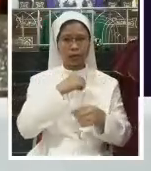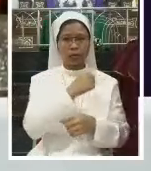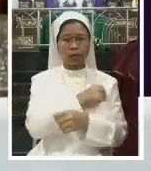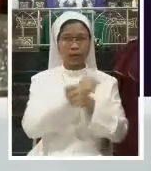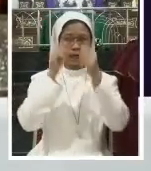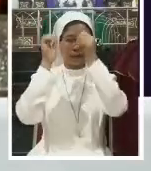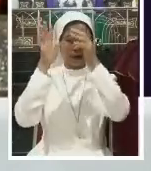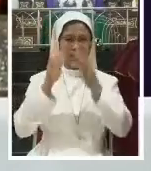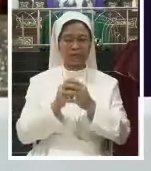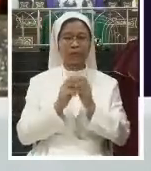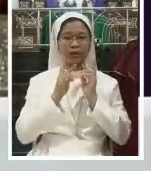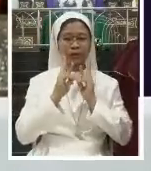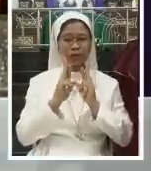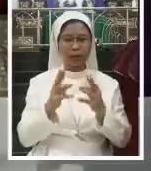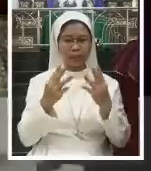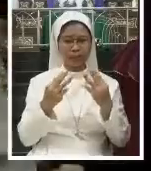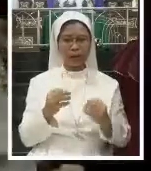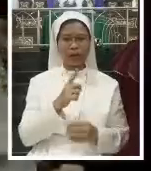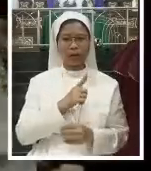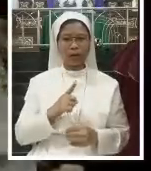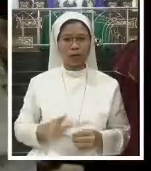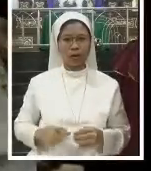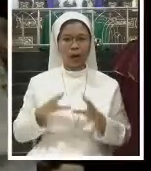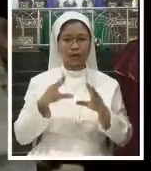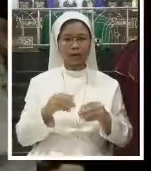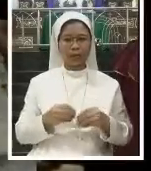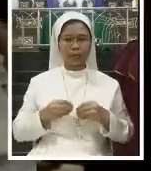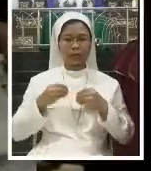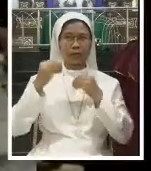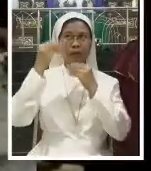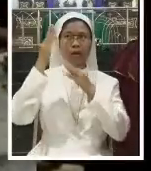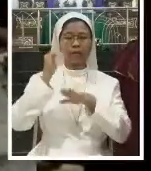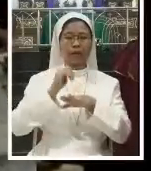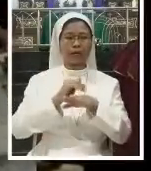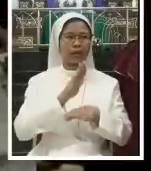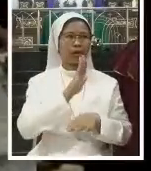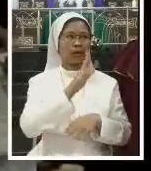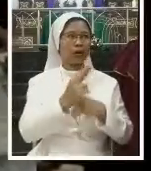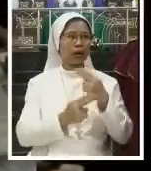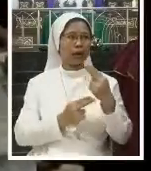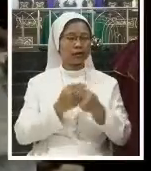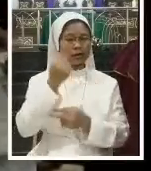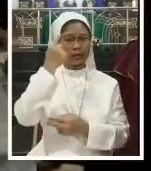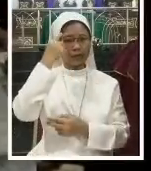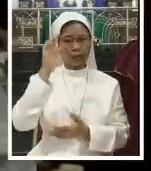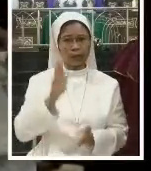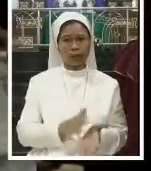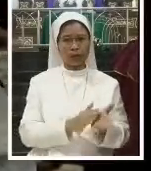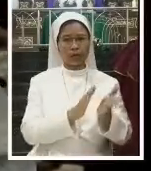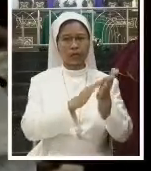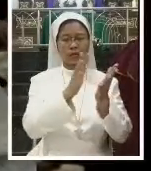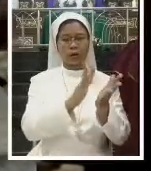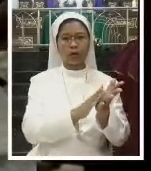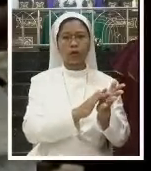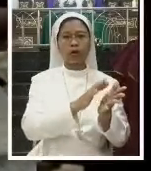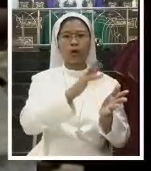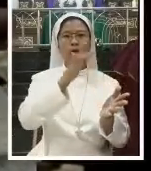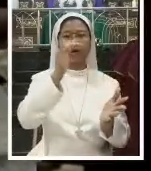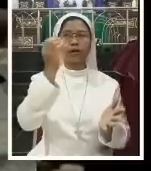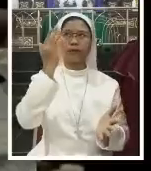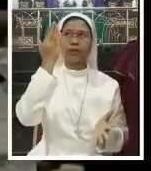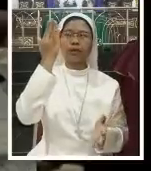amang makakamhan. Ako ang malugod kang kagurangnan ang atang sa imong mga kamot para sa kaumawan